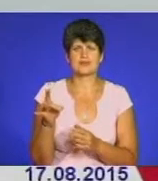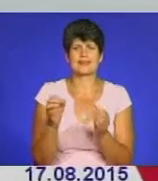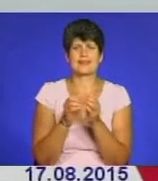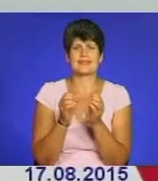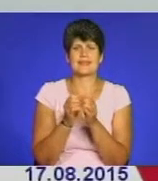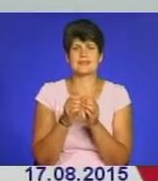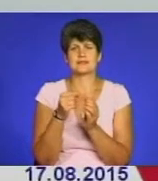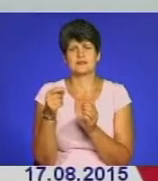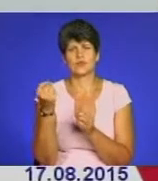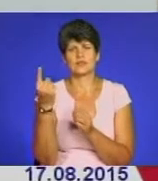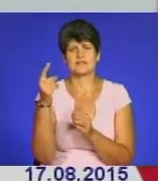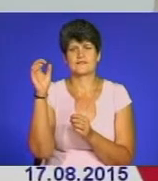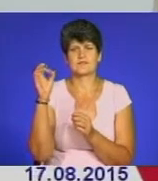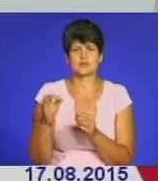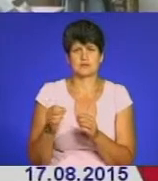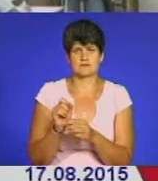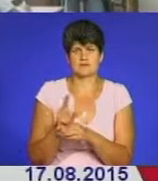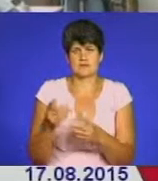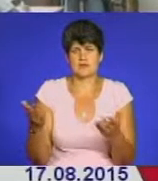Лановецький район – більше 60%,